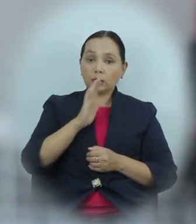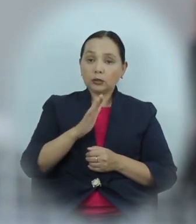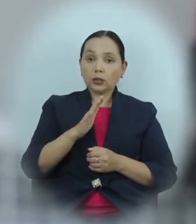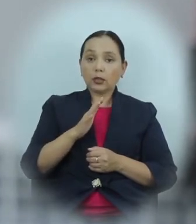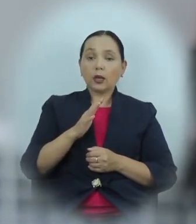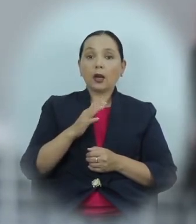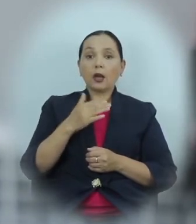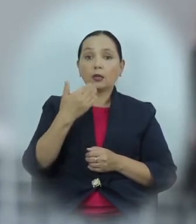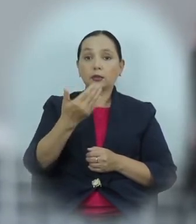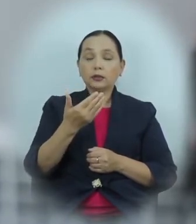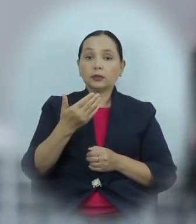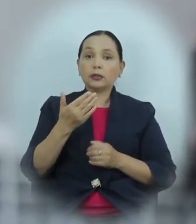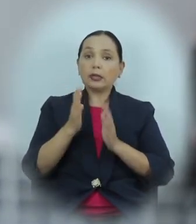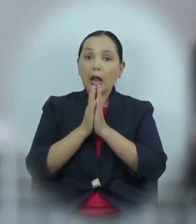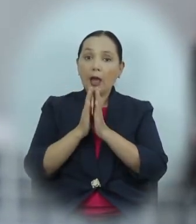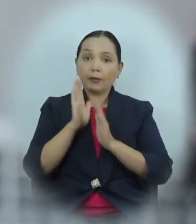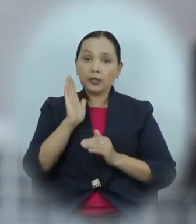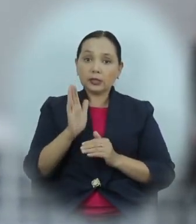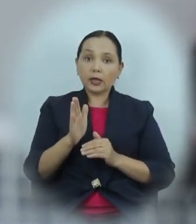mijoz sizdan soch turmaklashni talab etsa,